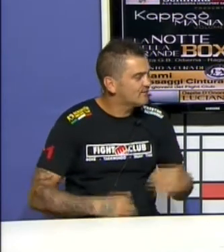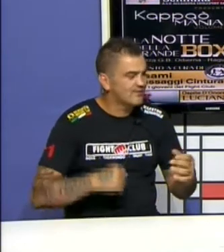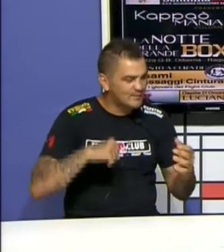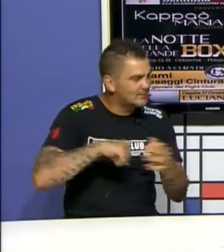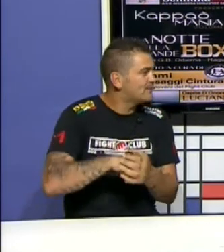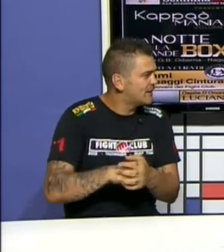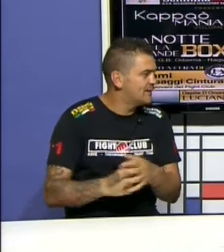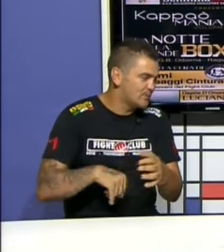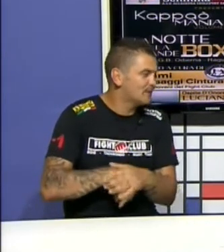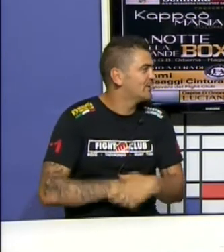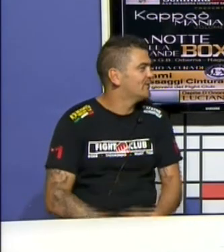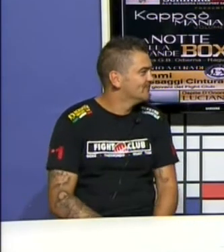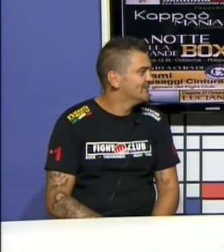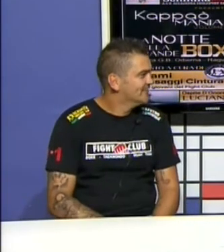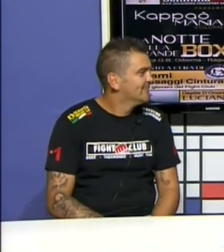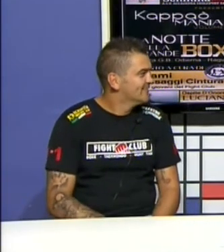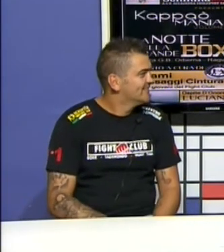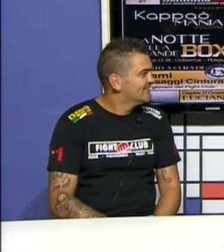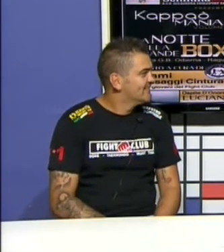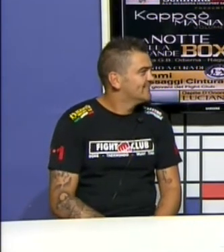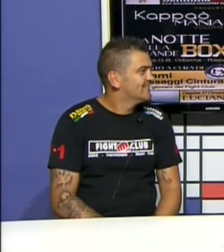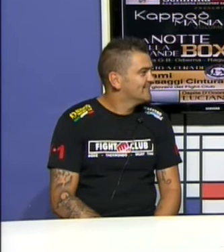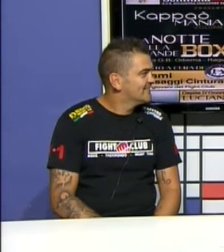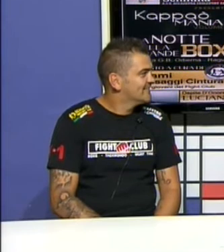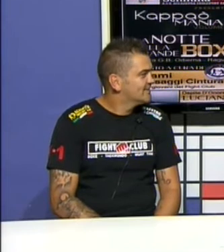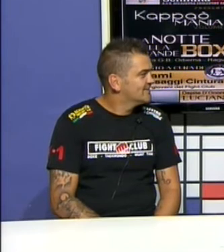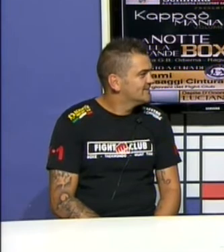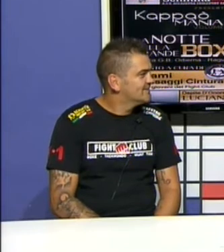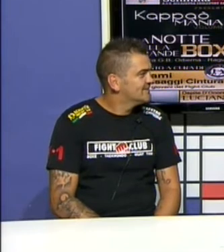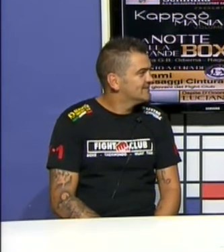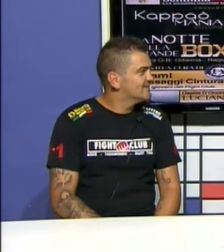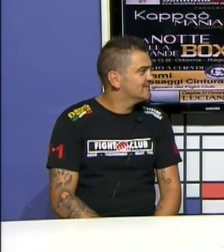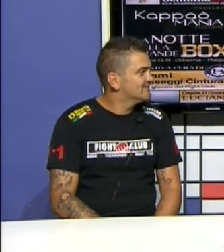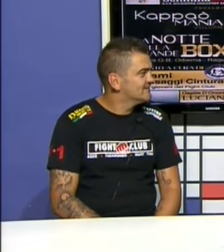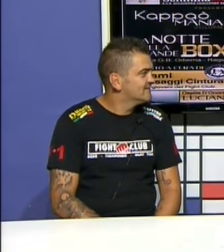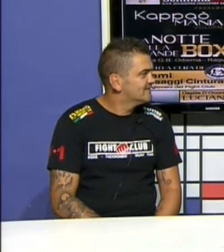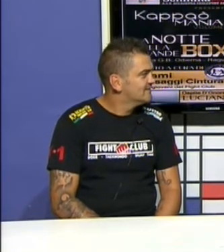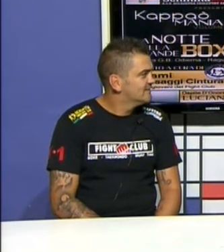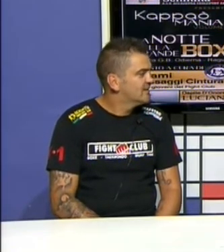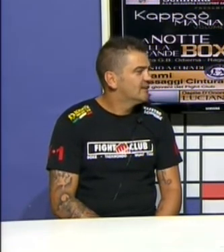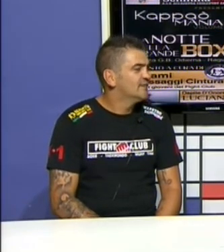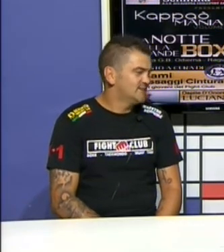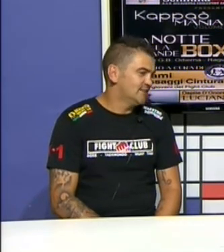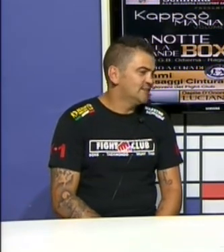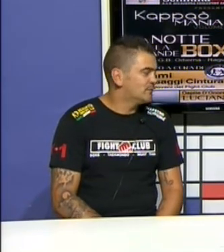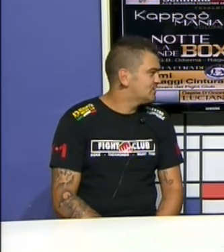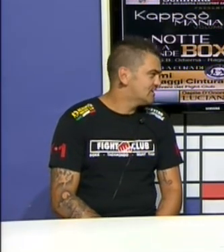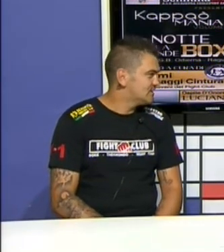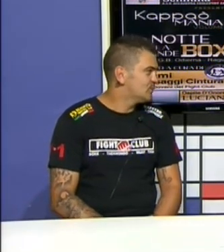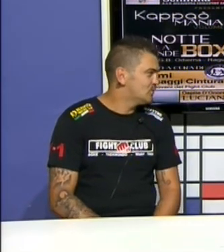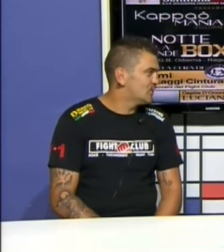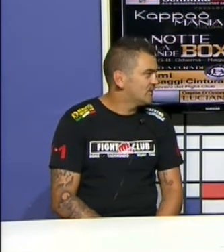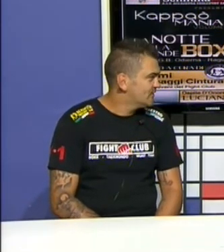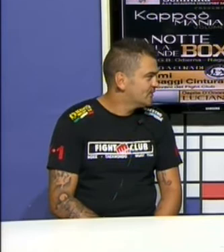e arrivava prima la paglia e poi la mano. Ma c'era qualche, quello che uno vede nei film, qualcuno che le truccava, c'era o non c'era? Sì, ma ci